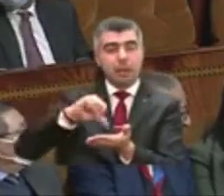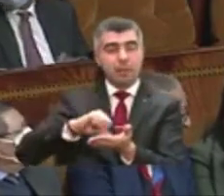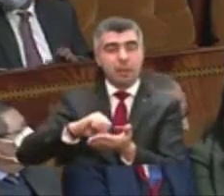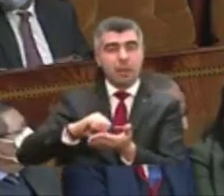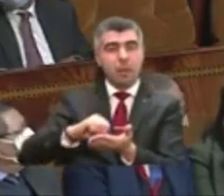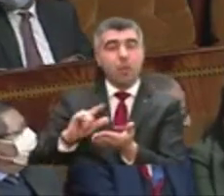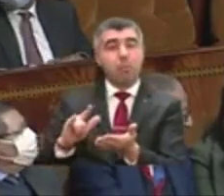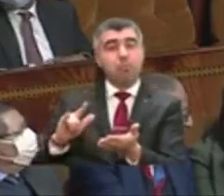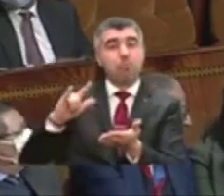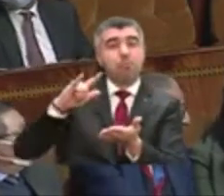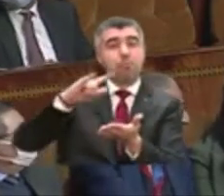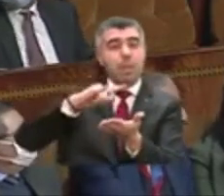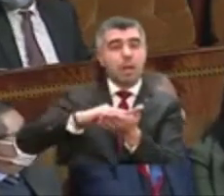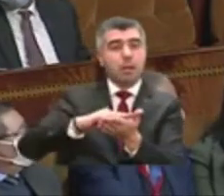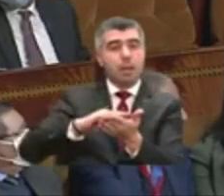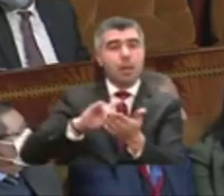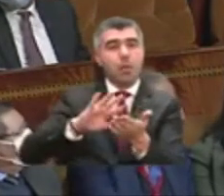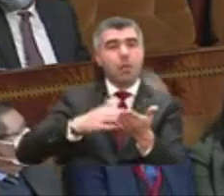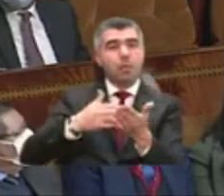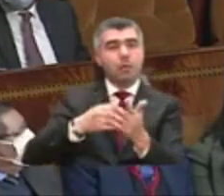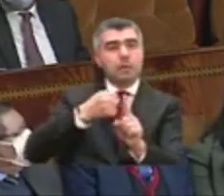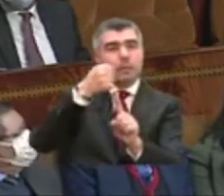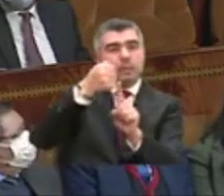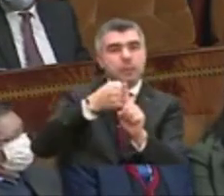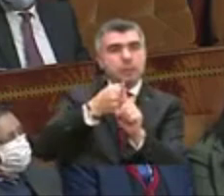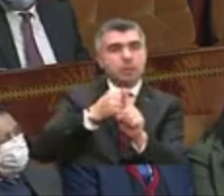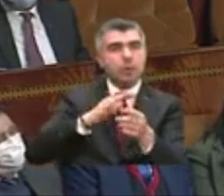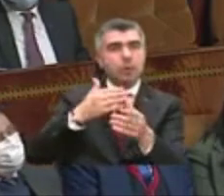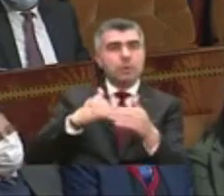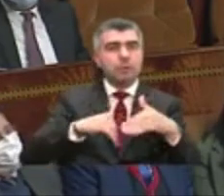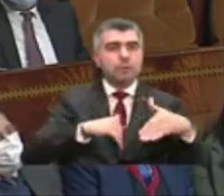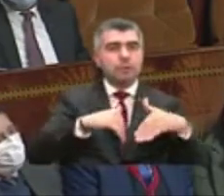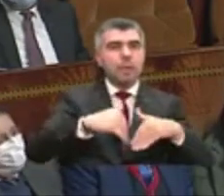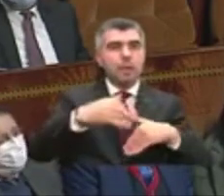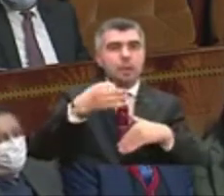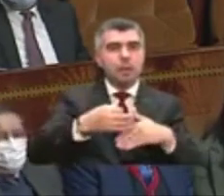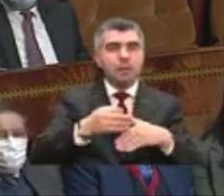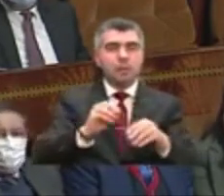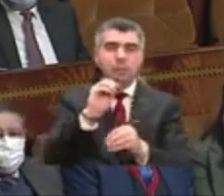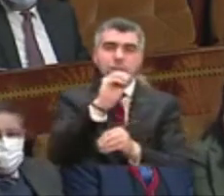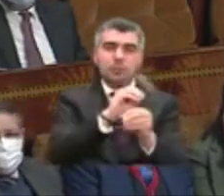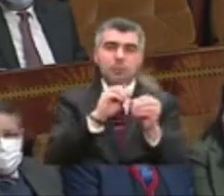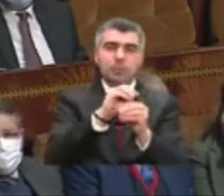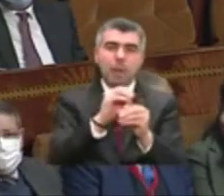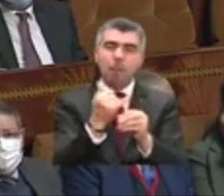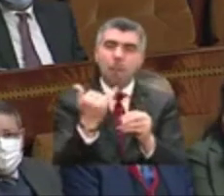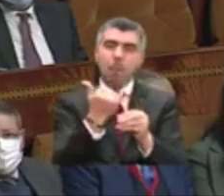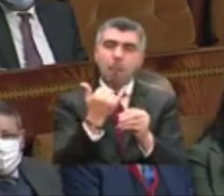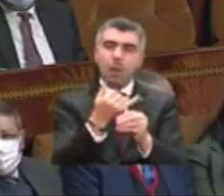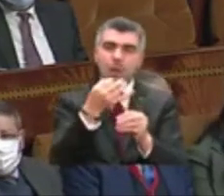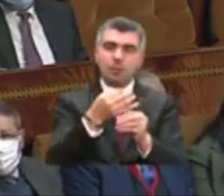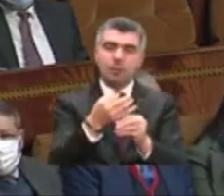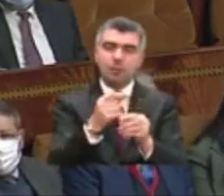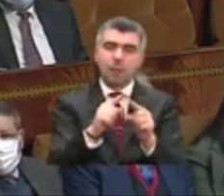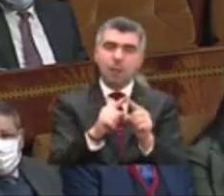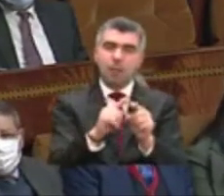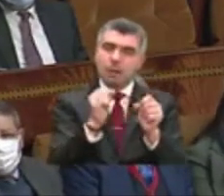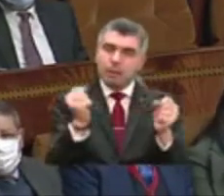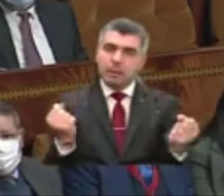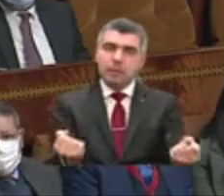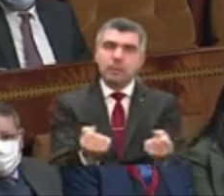الذي يدخل في إطار الأوراش الكبرى المرتبطة بالبنية التحتية التي تشكل الدعامة الأساسية لتسريع وتيرة النمو